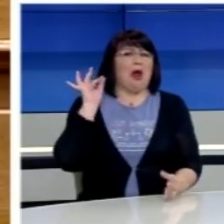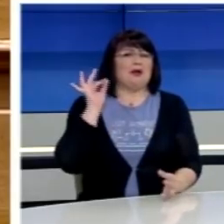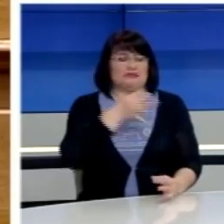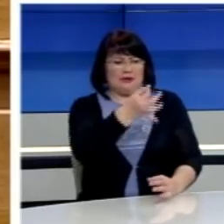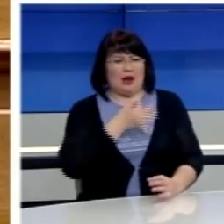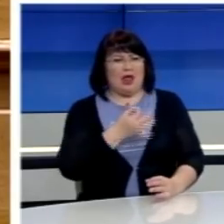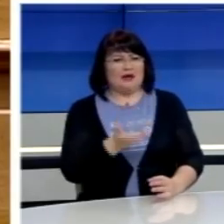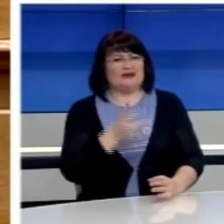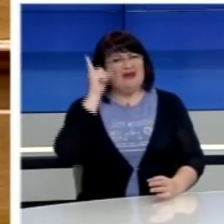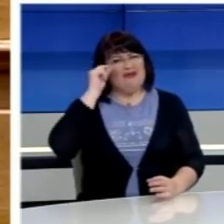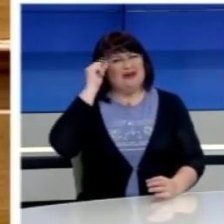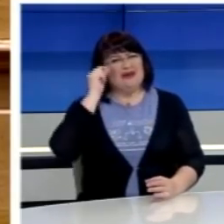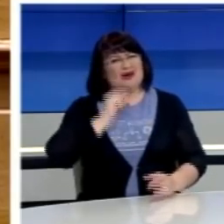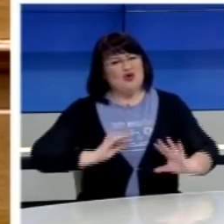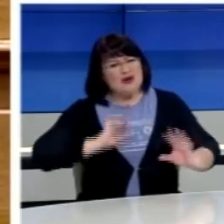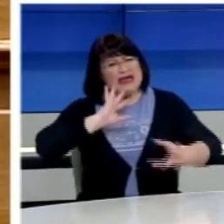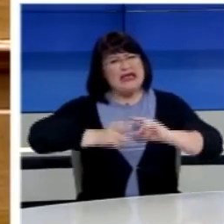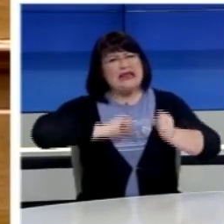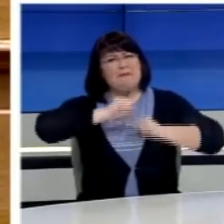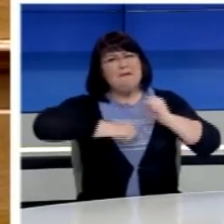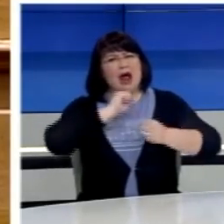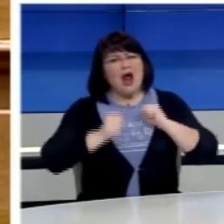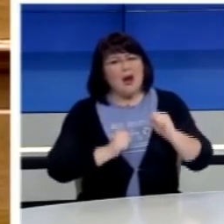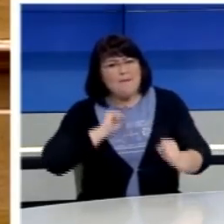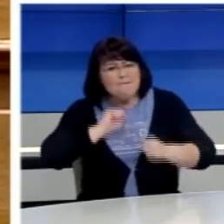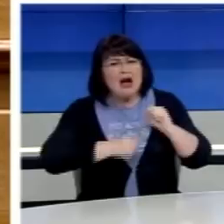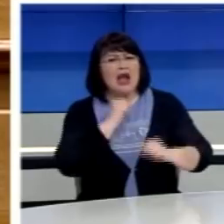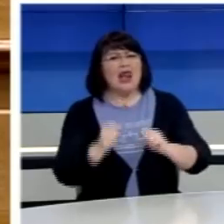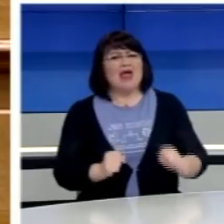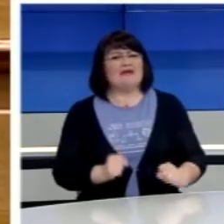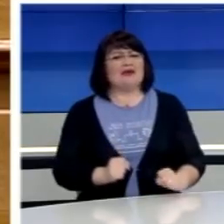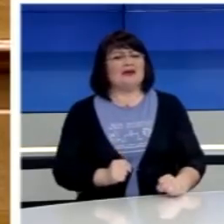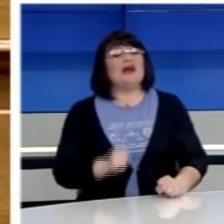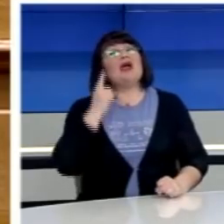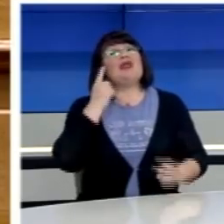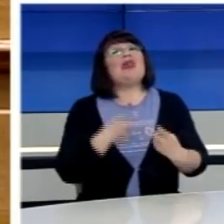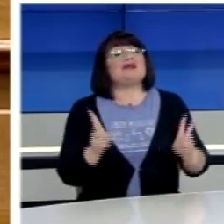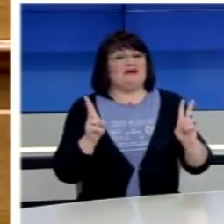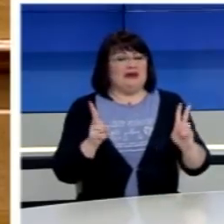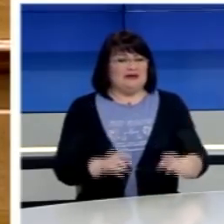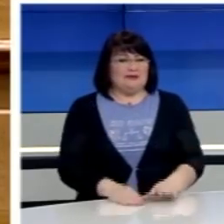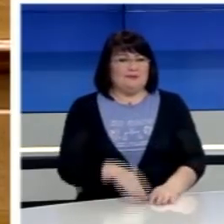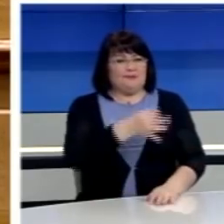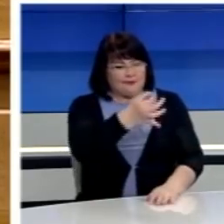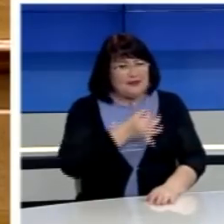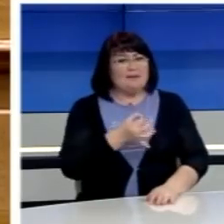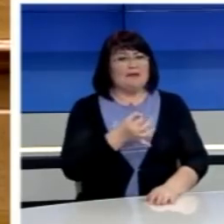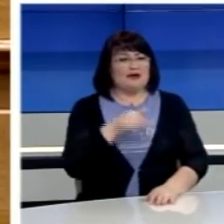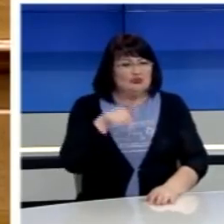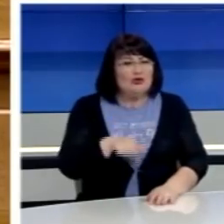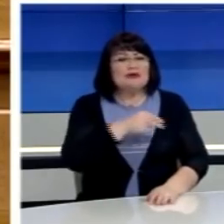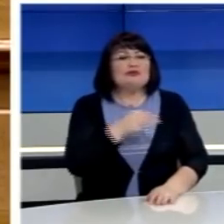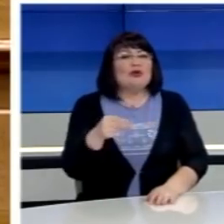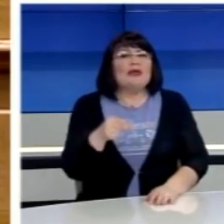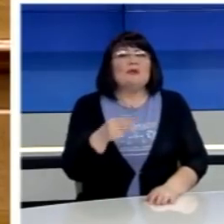κυβέρνησης, το φοιτητικό κίνημα που αγωνίζεται. Αλλά τελικά δεν θα σας περάσει. Για πείτε μας λοιπόν στο